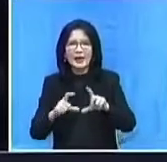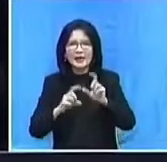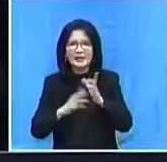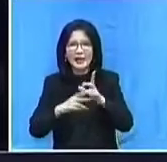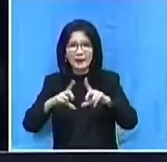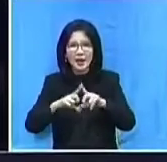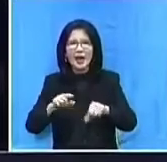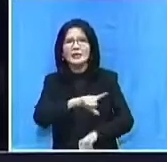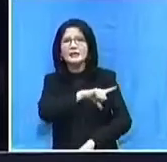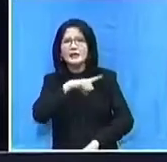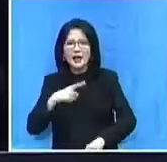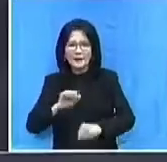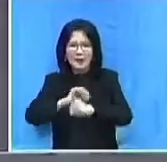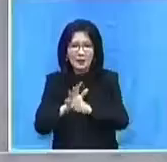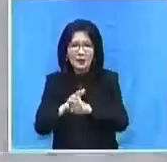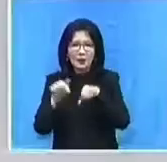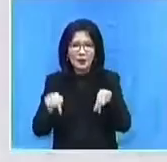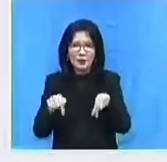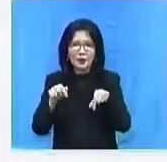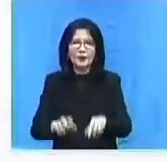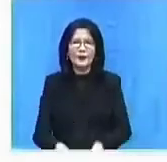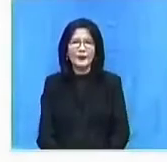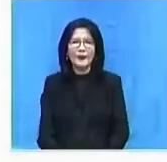pandemic covert 19